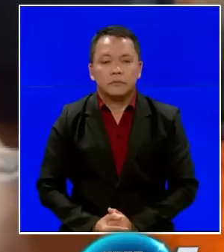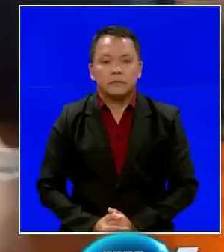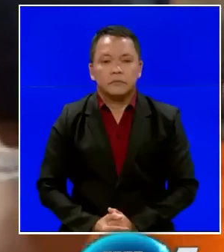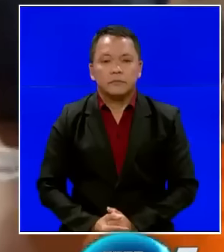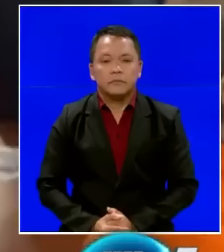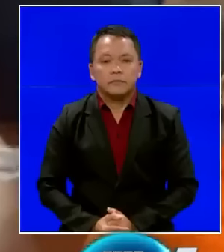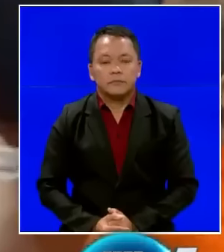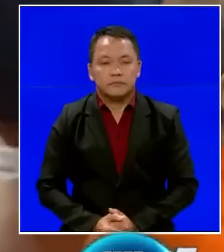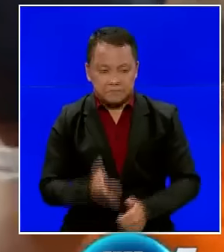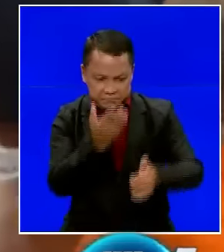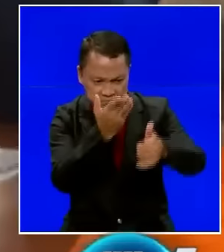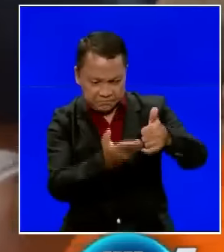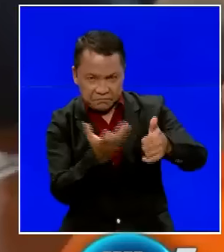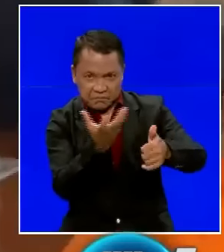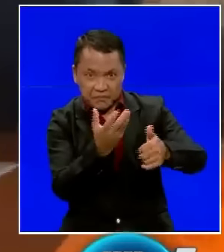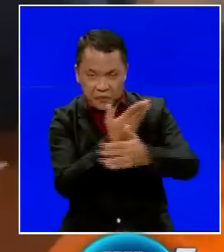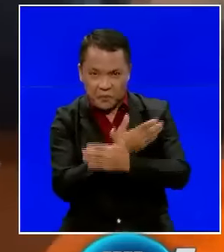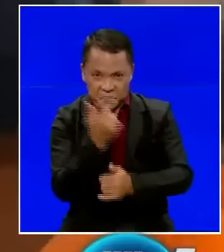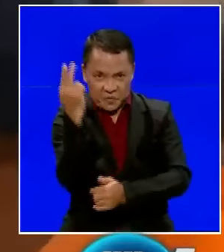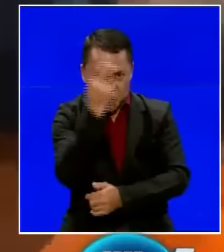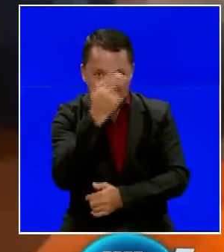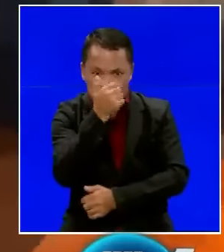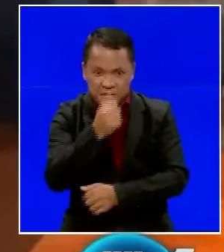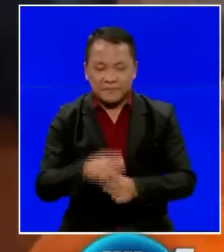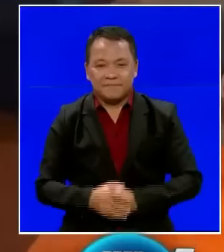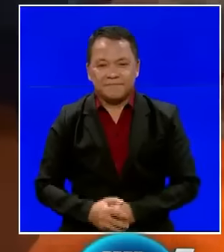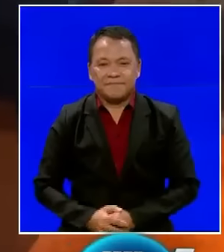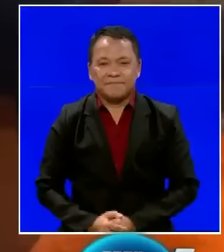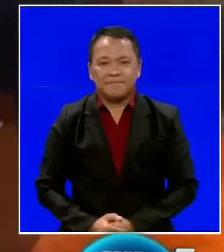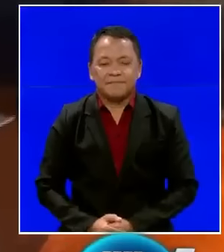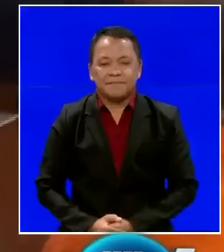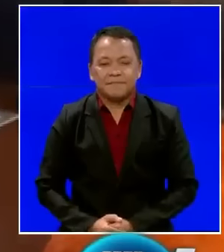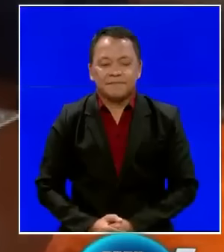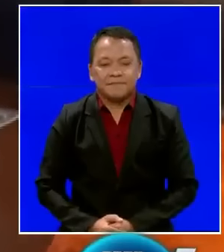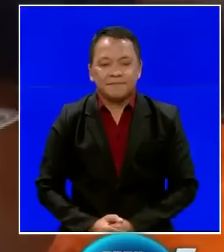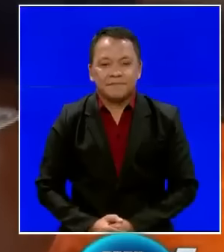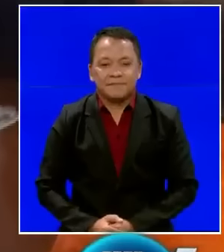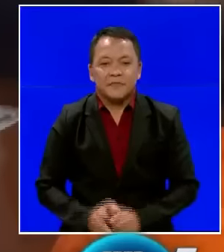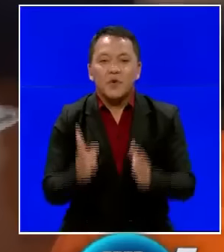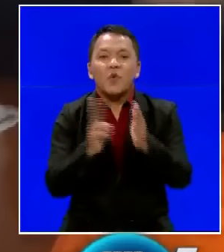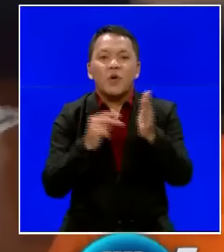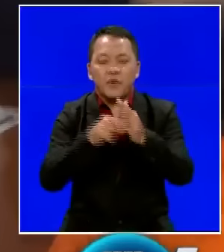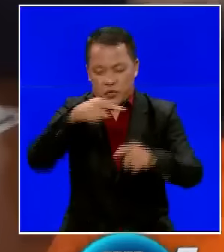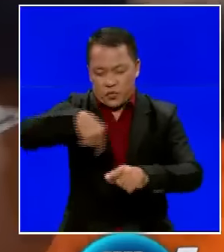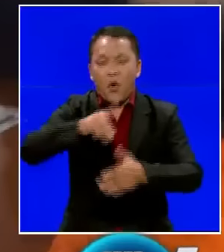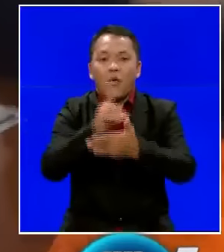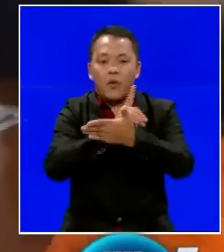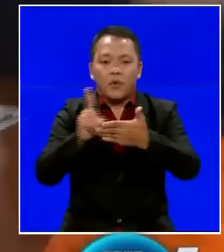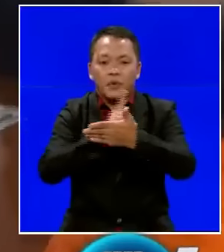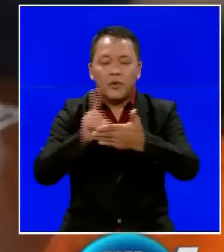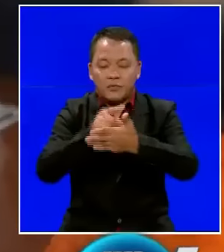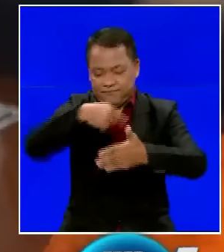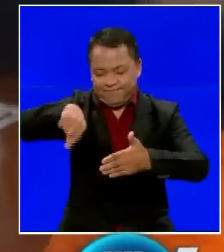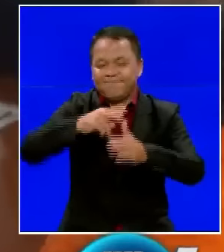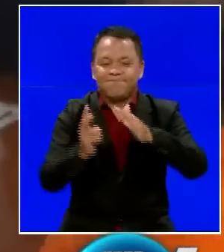มาอยู่ดูสุขภาพดีกล่าวหลังเต้นพร้อมลงได้ทุกวันนี้ที่ไหนครับวิ่งที่ไหน วิ่งในนั่นนะครับในคอนโด